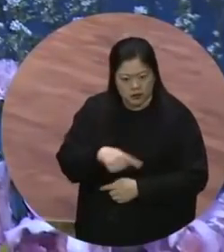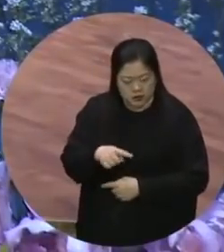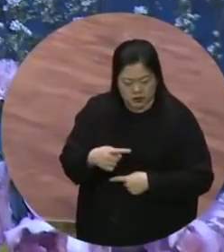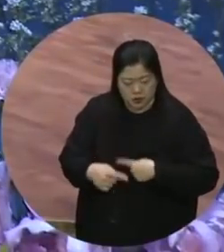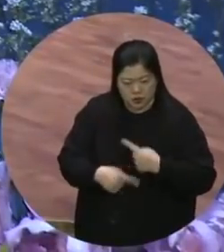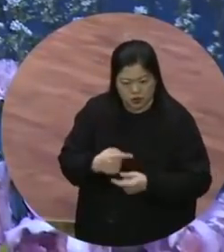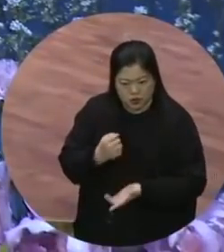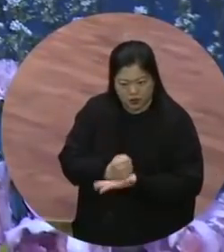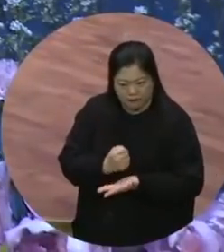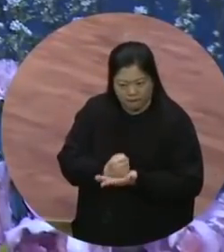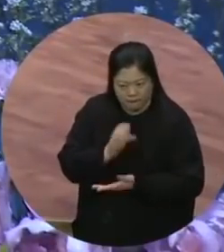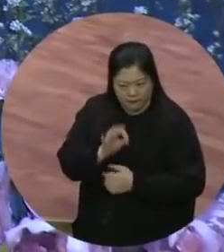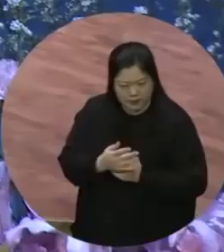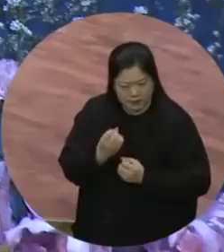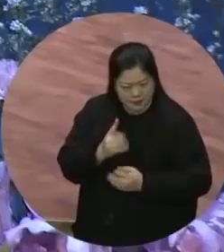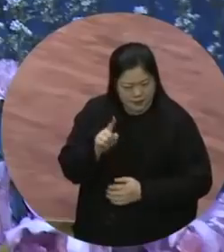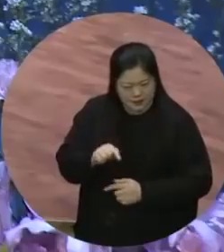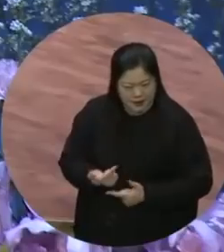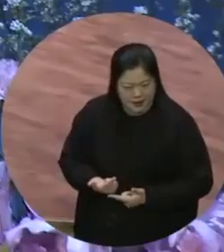신천지에서 파송된 인간으로 보면 돼요.